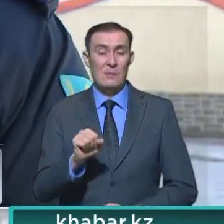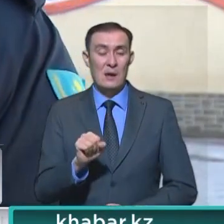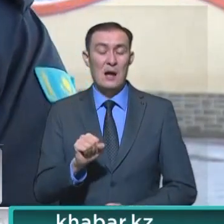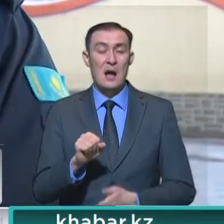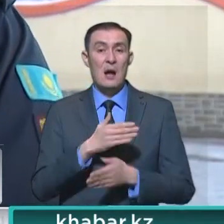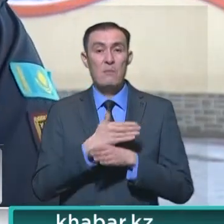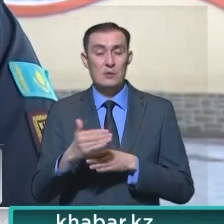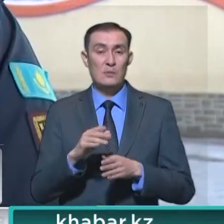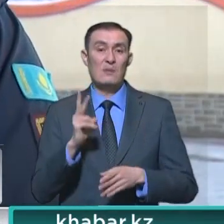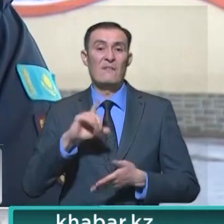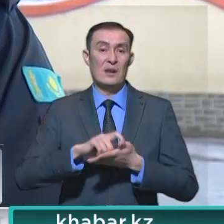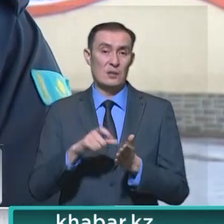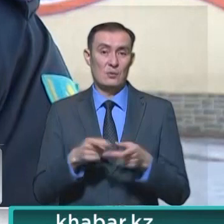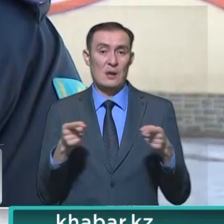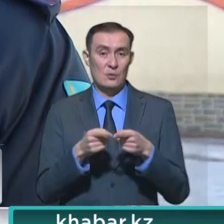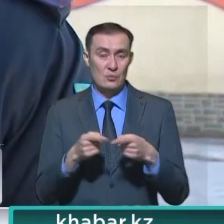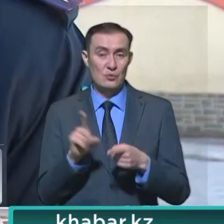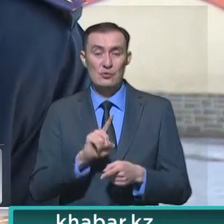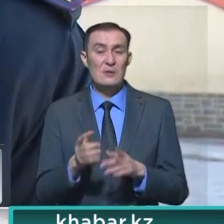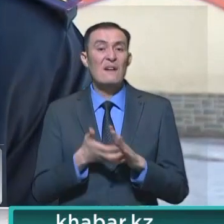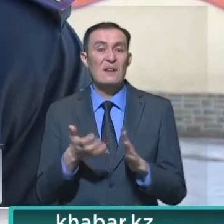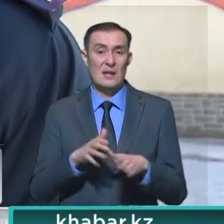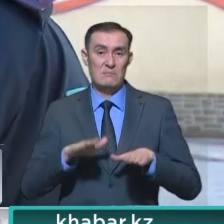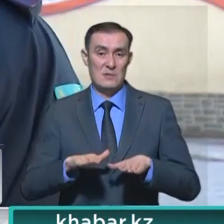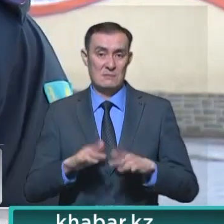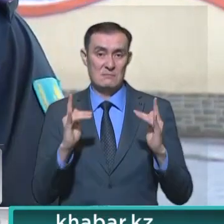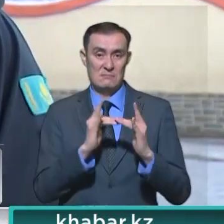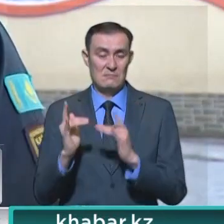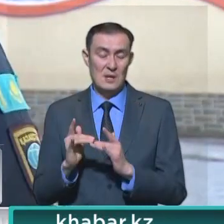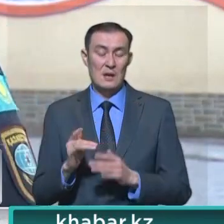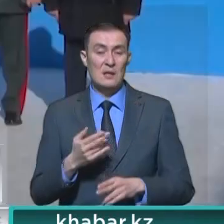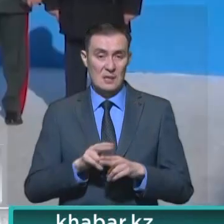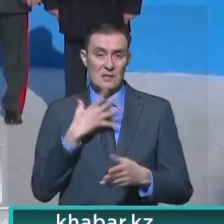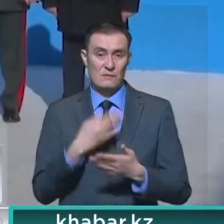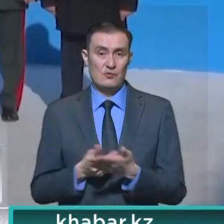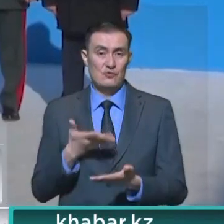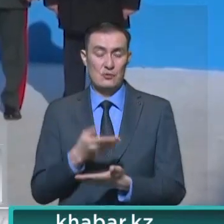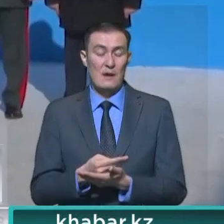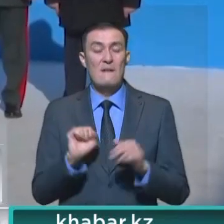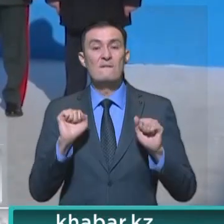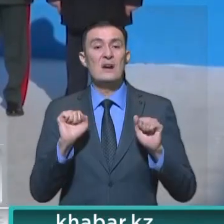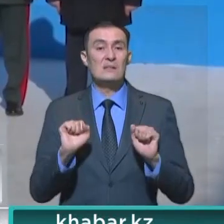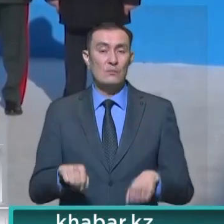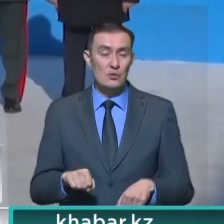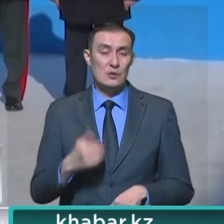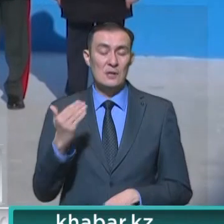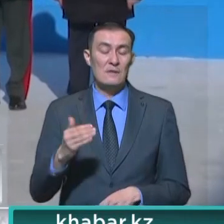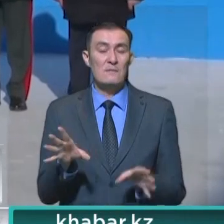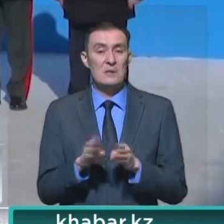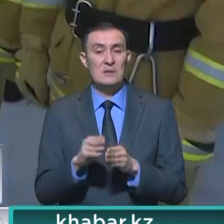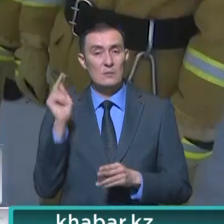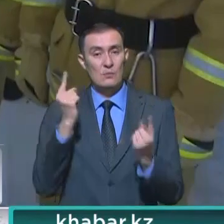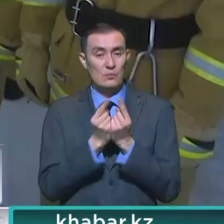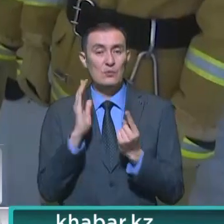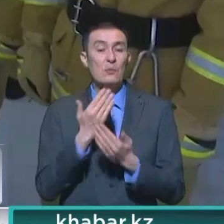город Кокшетау снимаем квартиру из-за того, что мест не хватает. За свой счет. За свой счет. Впрочем, возможно, Камбар со своими сокурсниками